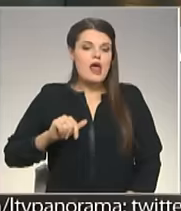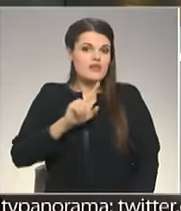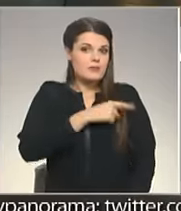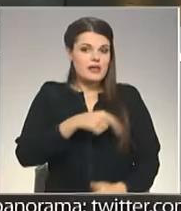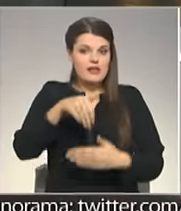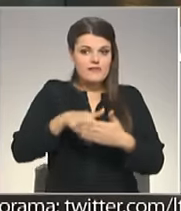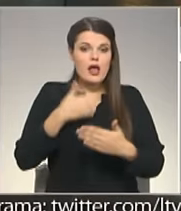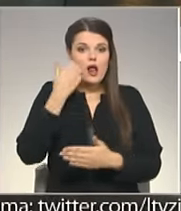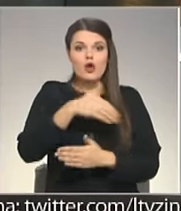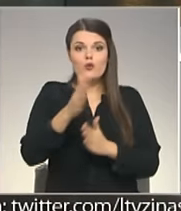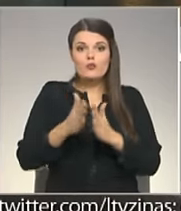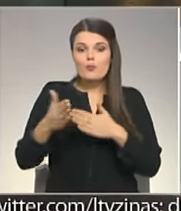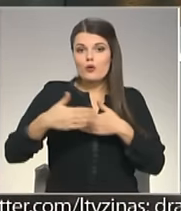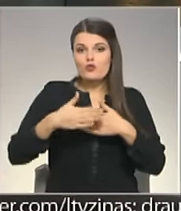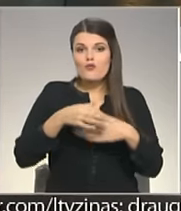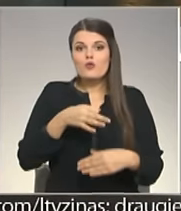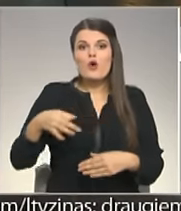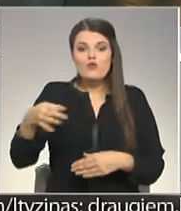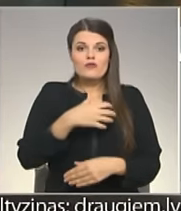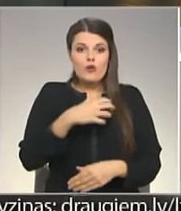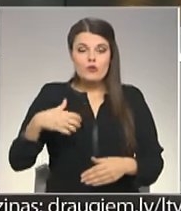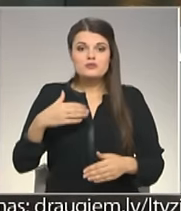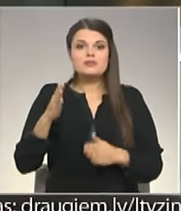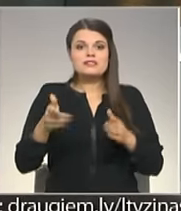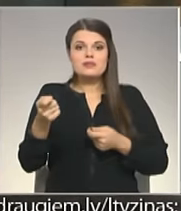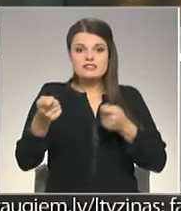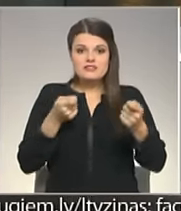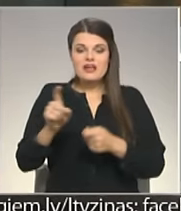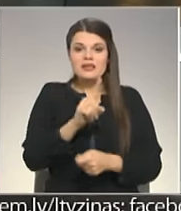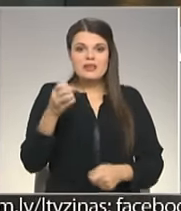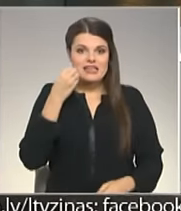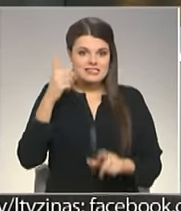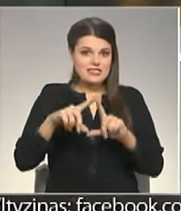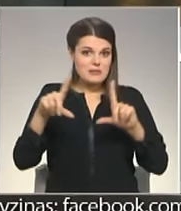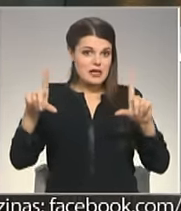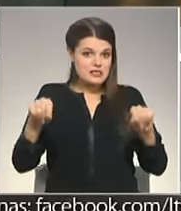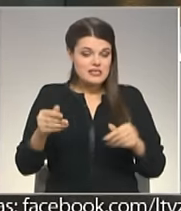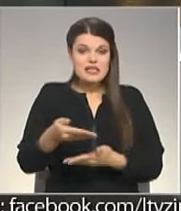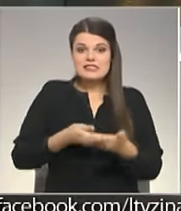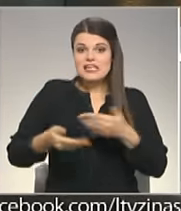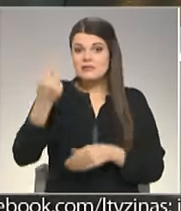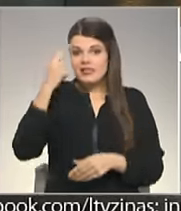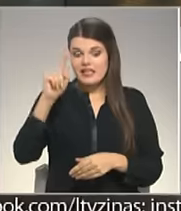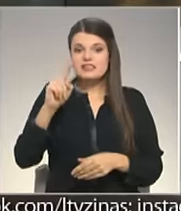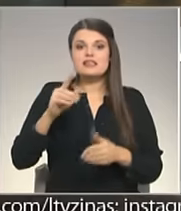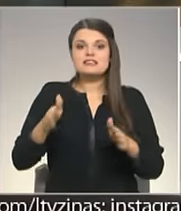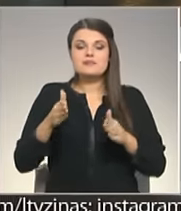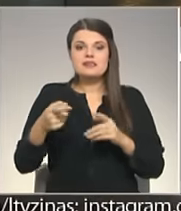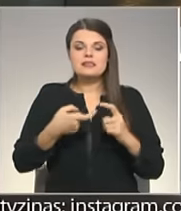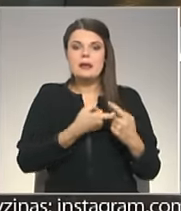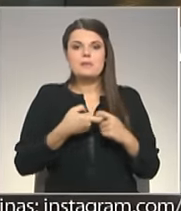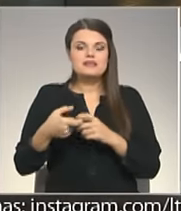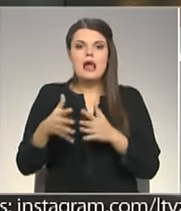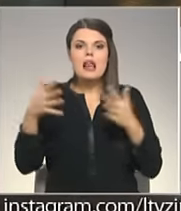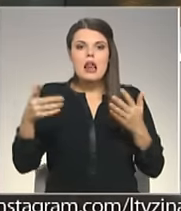vēsturē, kad kopā ar tuvāko novadu pašvaldībām slimnīcas vadībā nonāk arī izglītības iestāde. Sadarbībā iecerēts slimnīcai piesaistīt